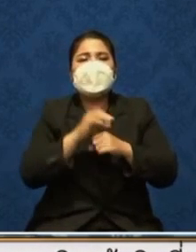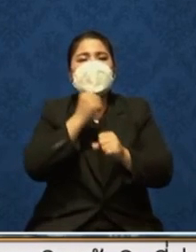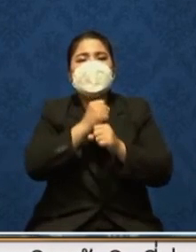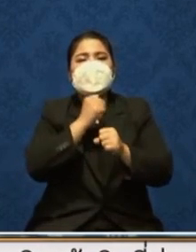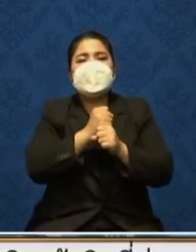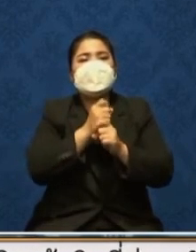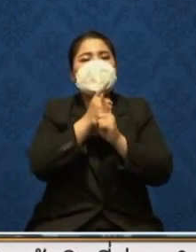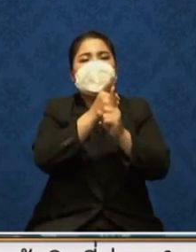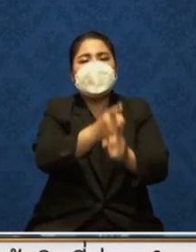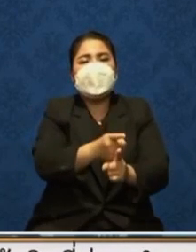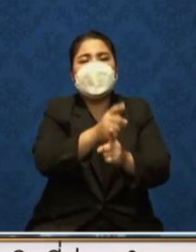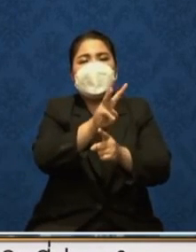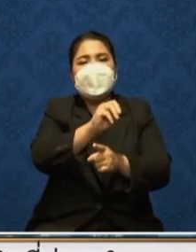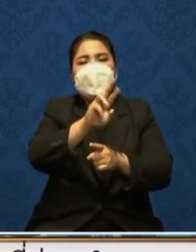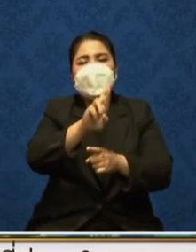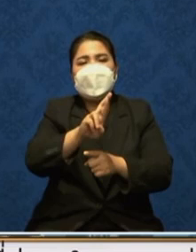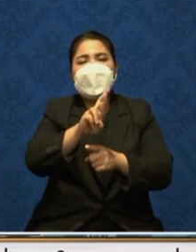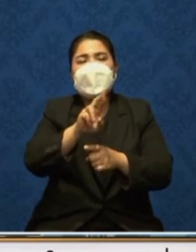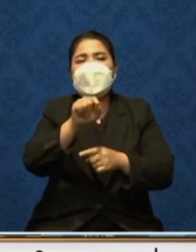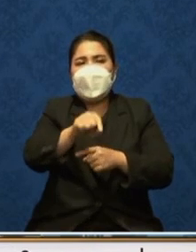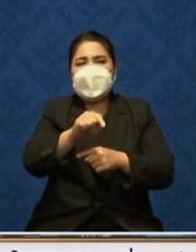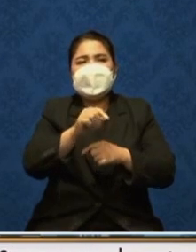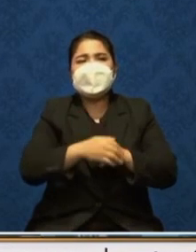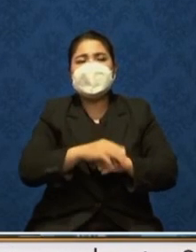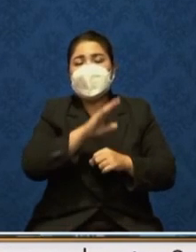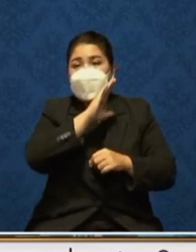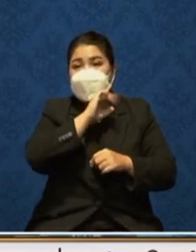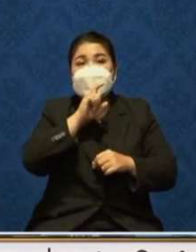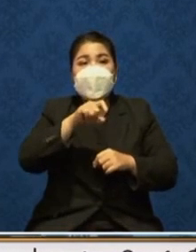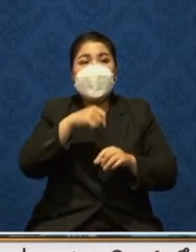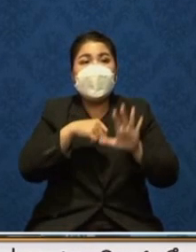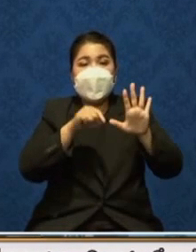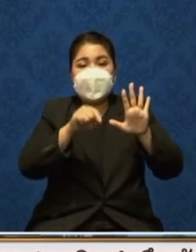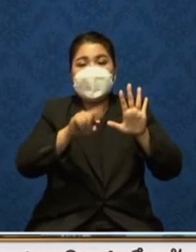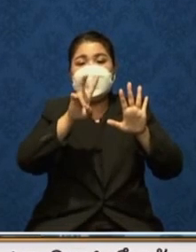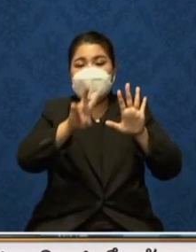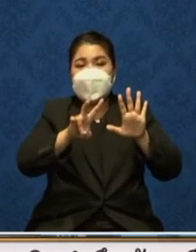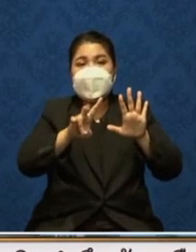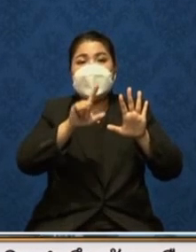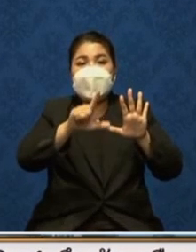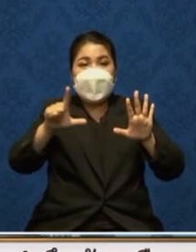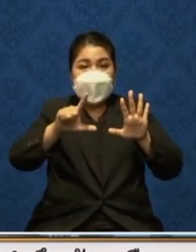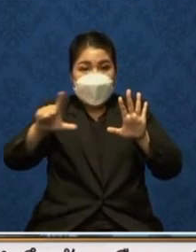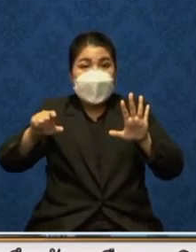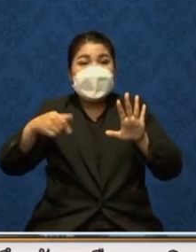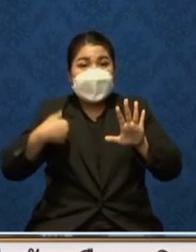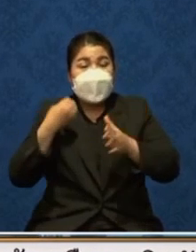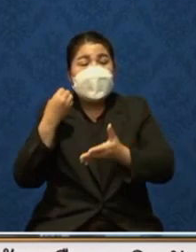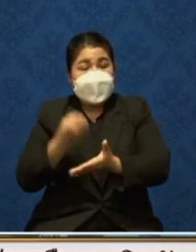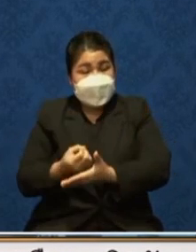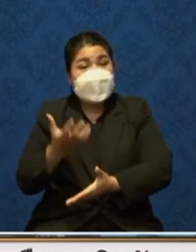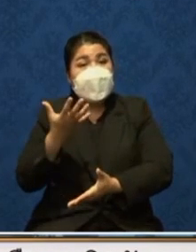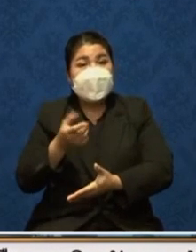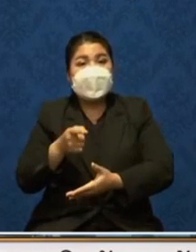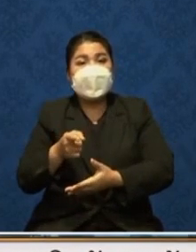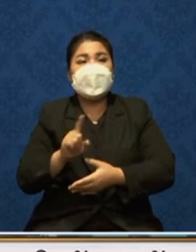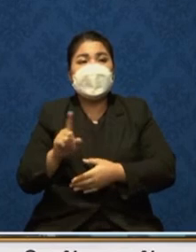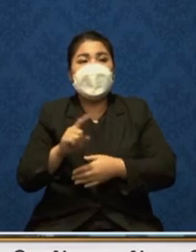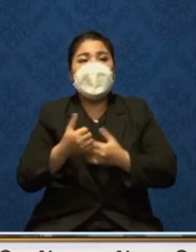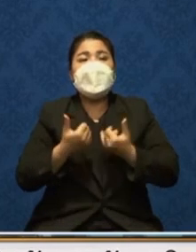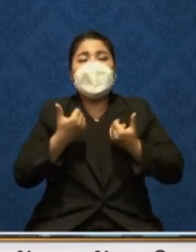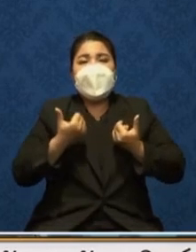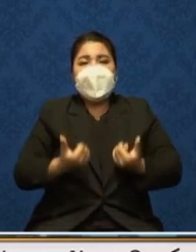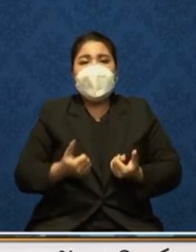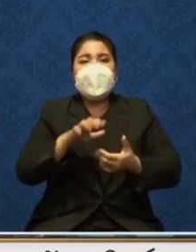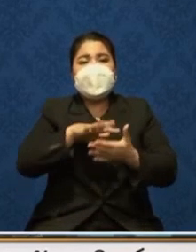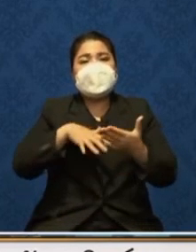ี้อ